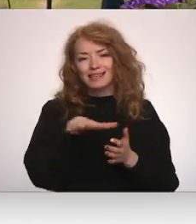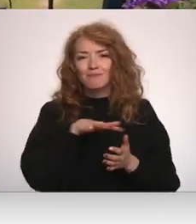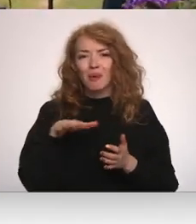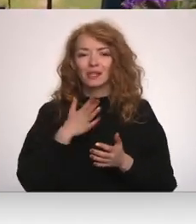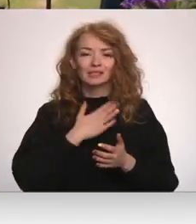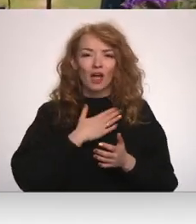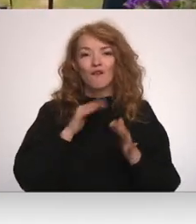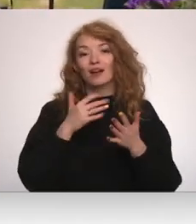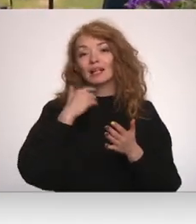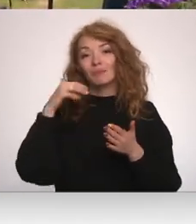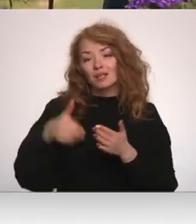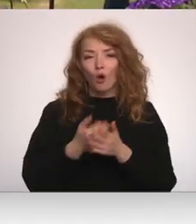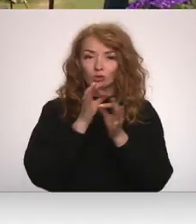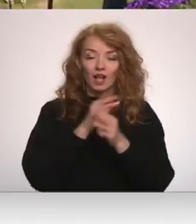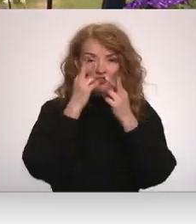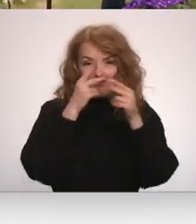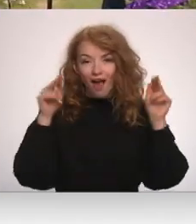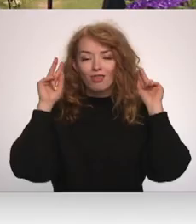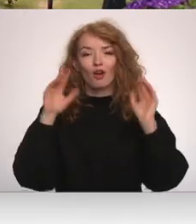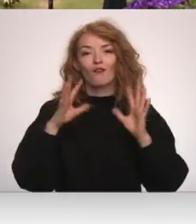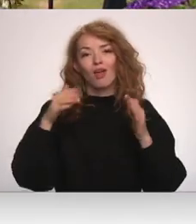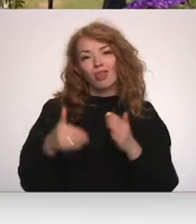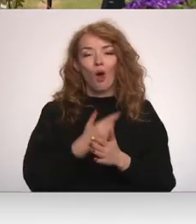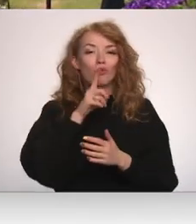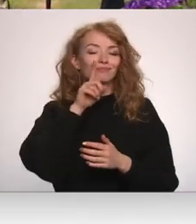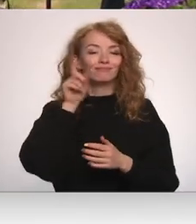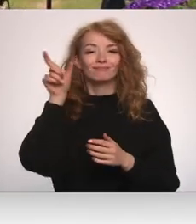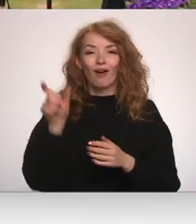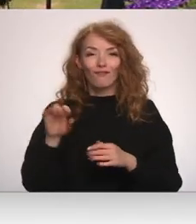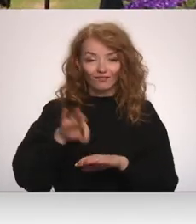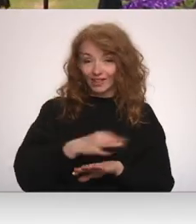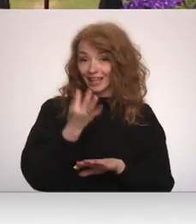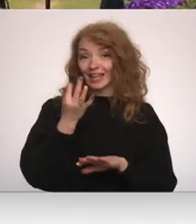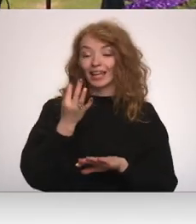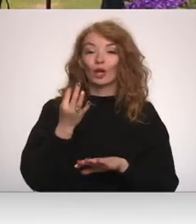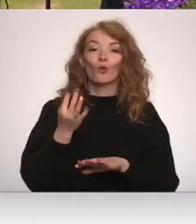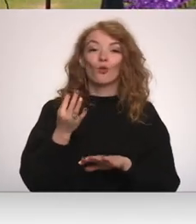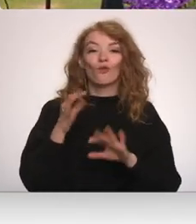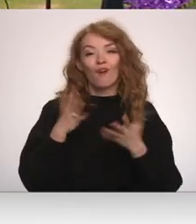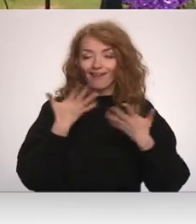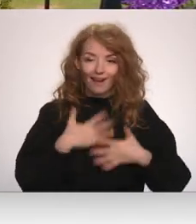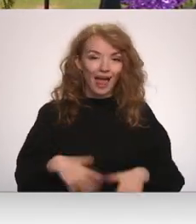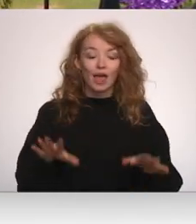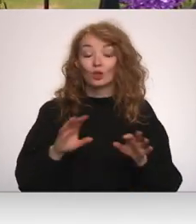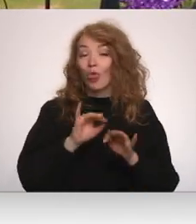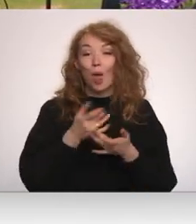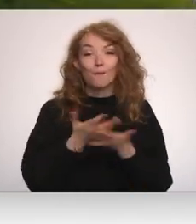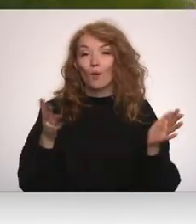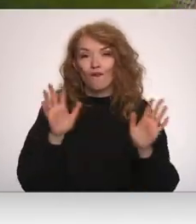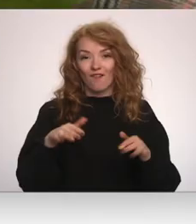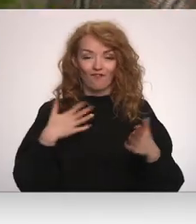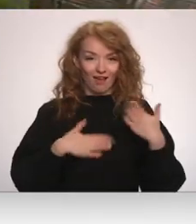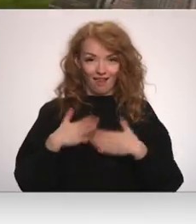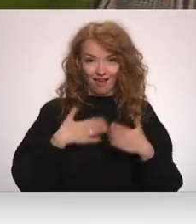gribi jaunu skaistu vainagu, vai jaunu labu vīru, nu, ja ir jauna neprecēta meita vai kleitu, nu, visu, ko var gribēt, vai